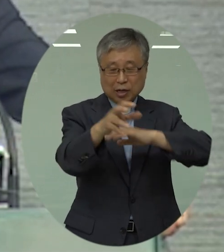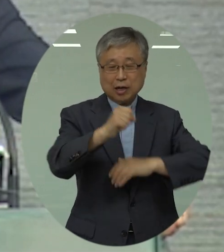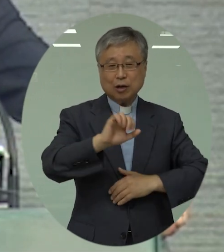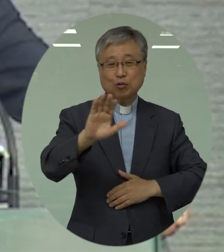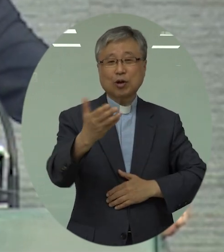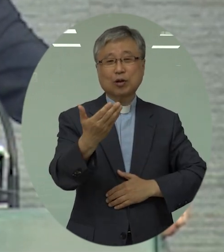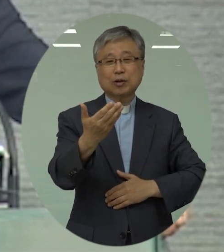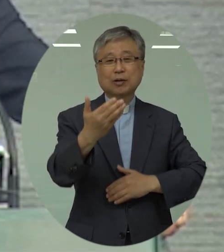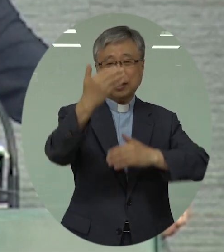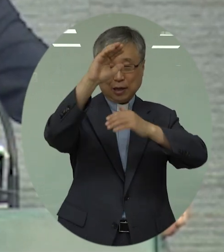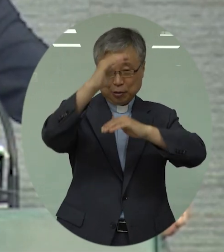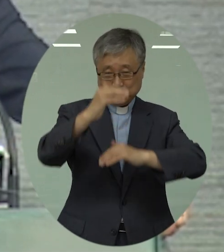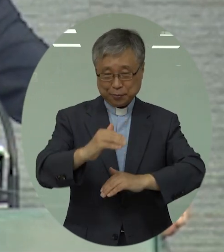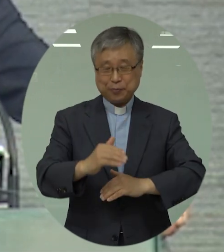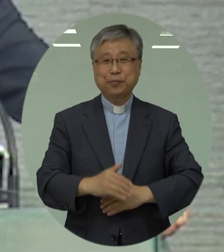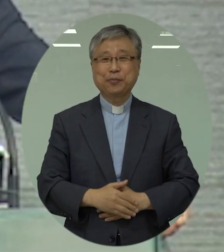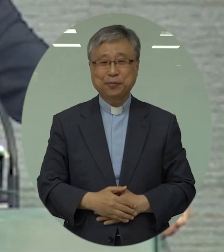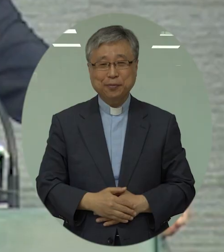본문.